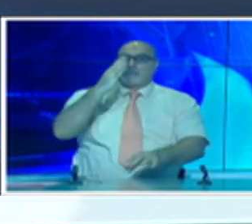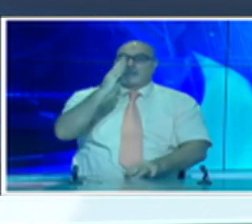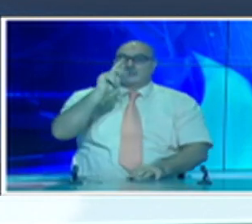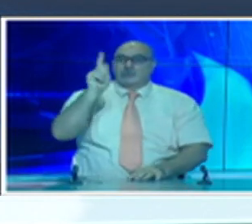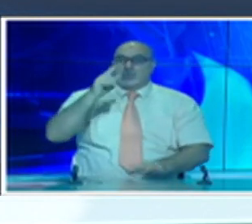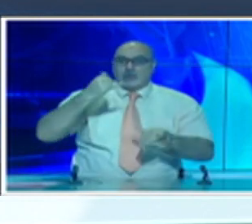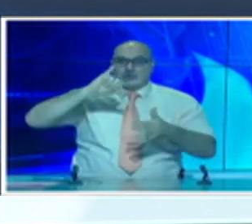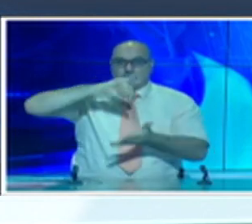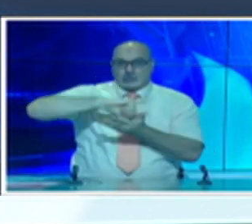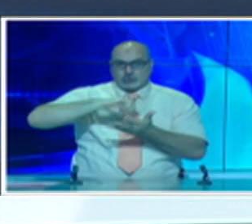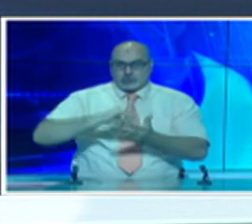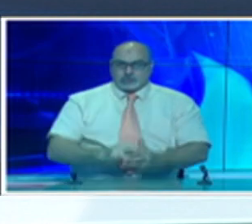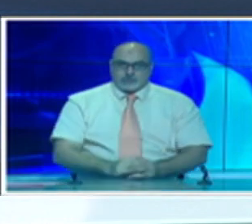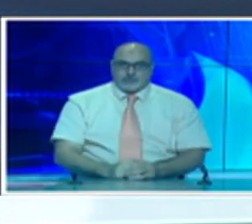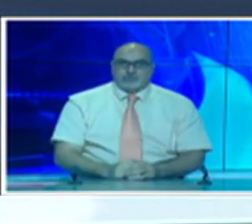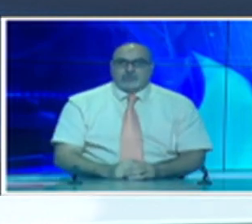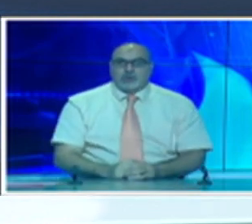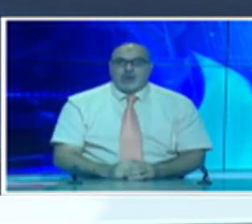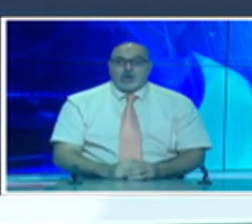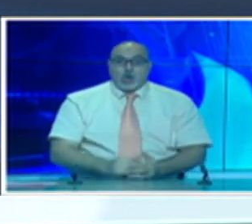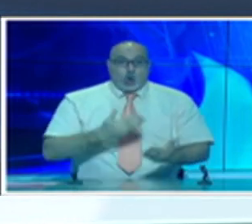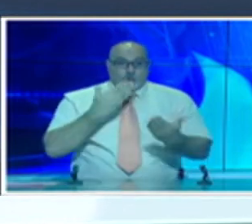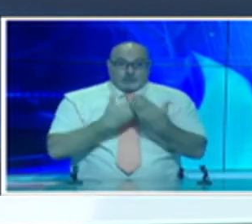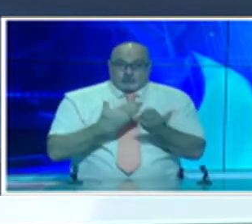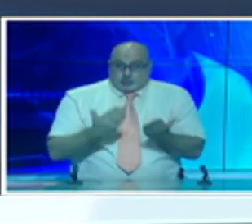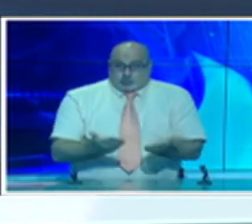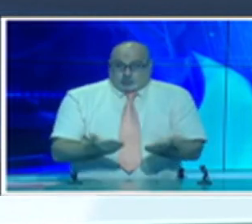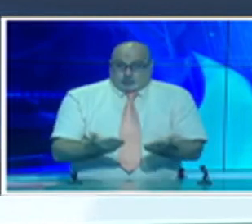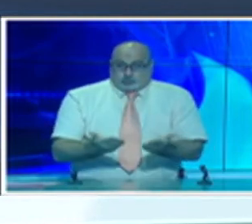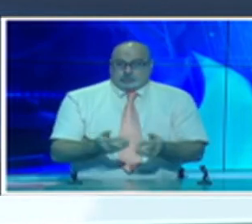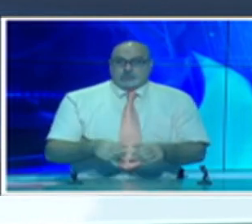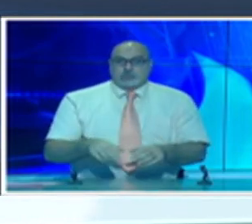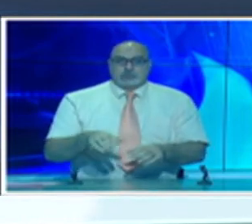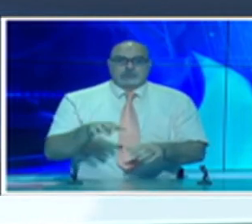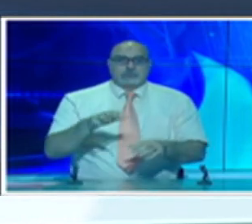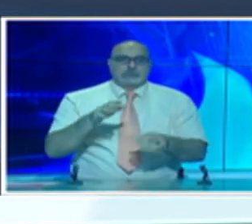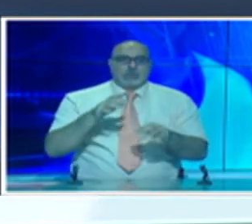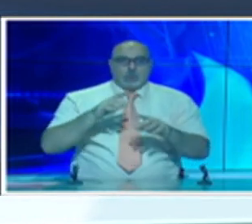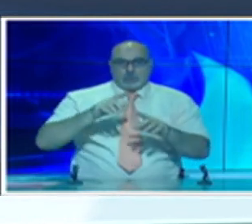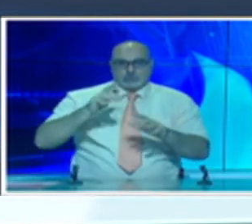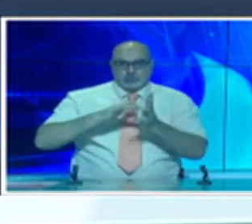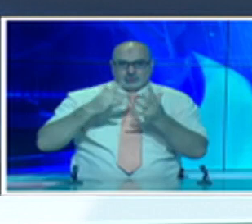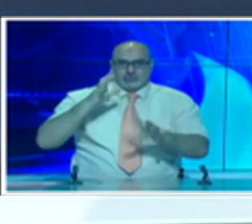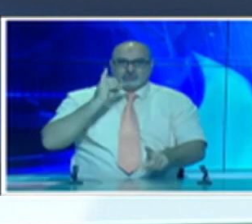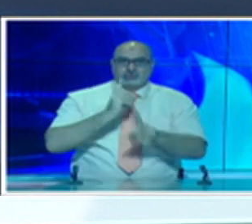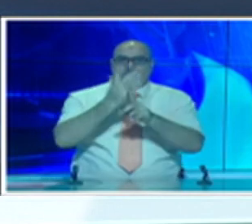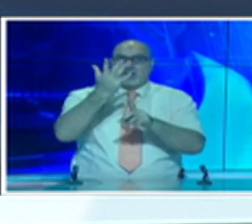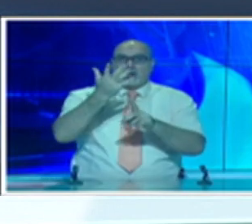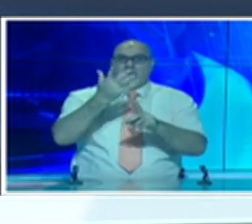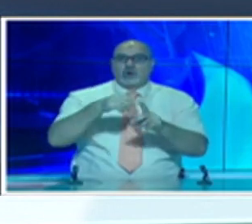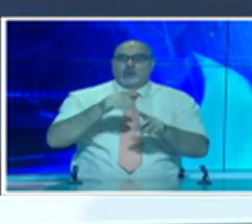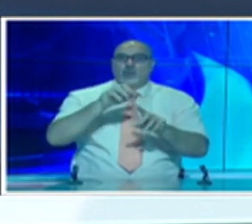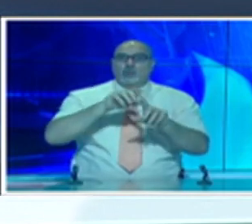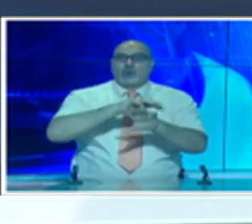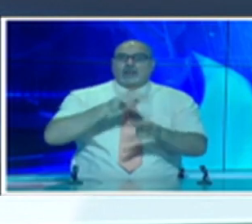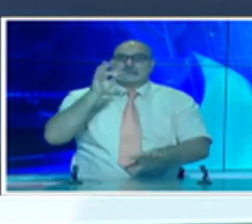الزوار بالعاصمة. هذا وخلال لقائه فعاليات المجتمع المدني بتيزي وزو، أكد بن رمضان أن